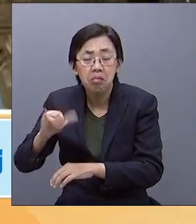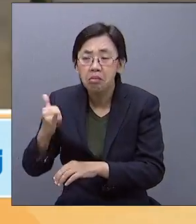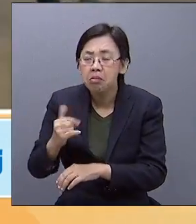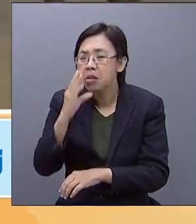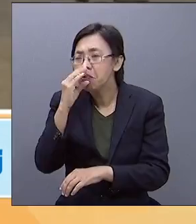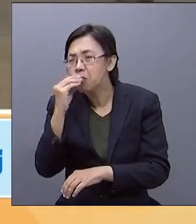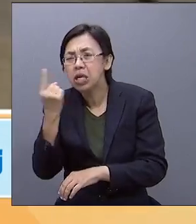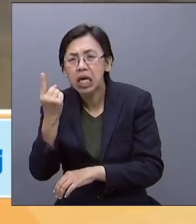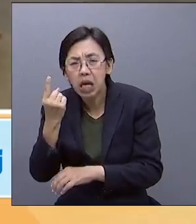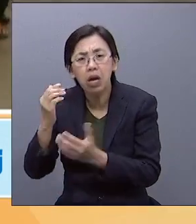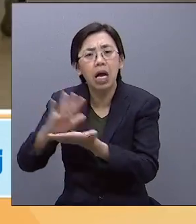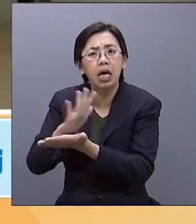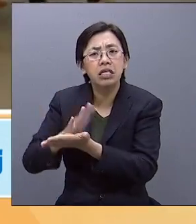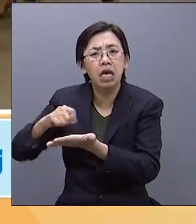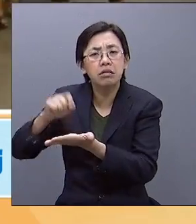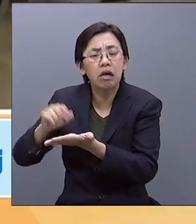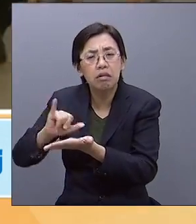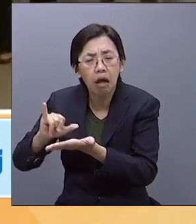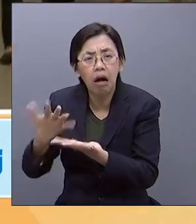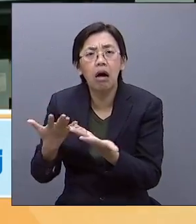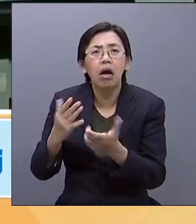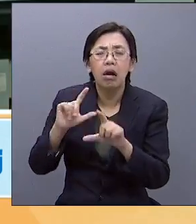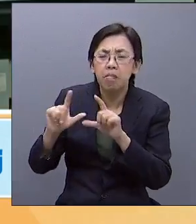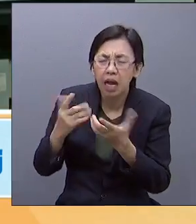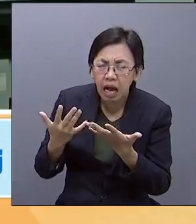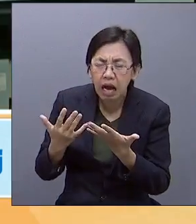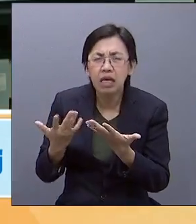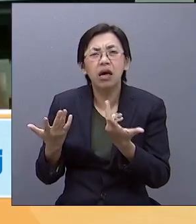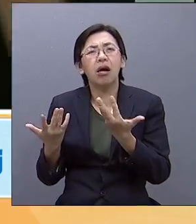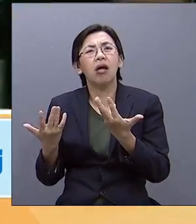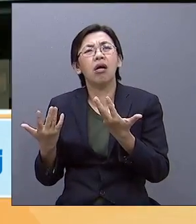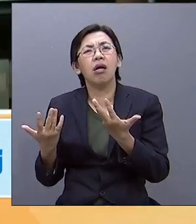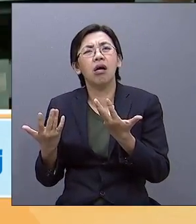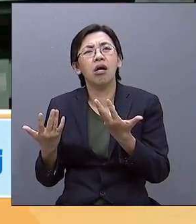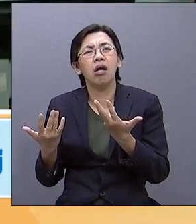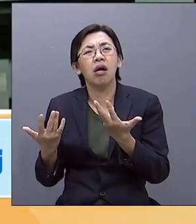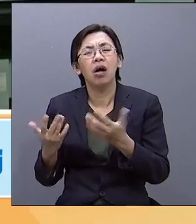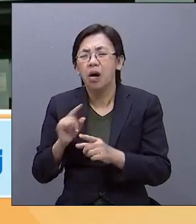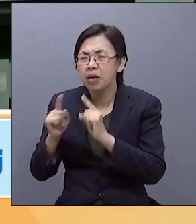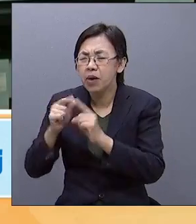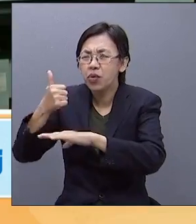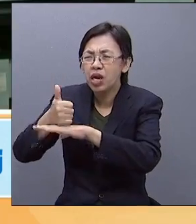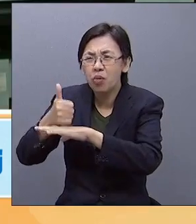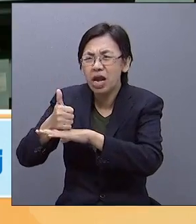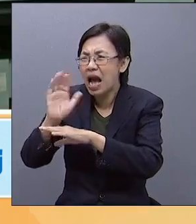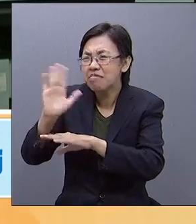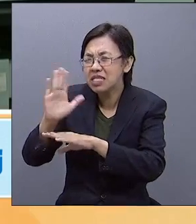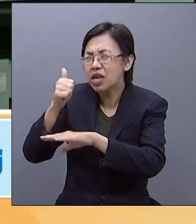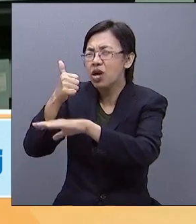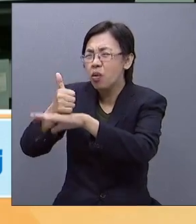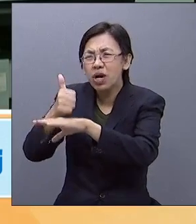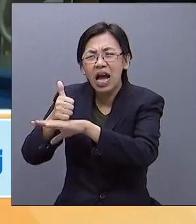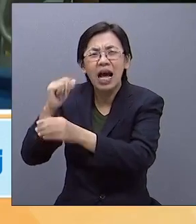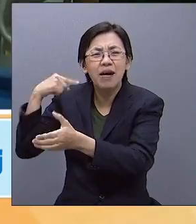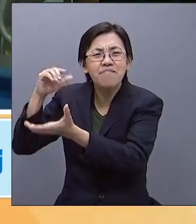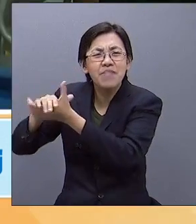หรือเป็นเพียงแค่อะไรลายเล็กๆน้อยๆหรือว่าเป็นแบบภรรยาในจ้างเป็นคนตอบตกลงอย่างนี้นะครับอ